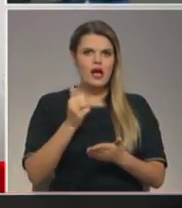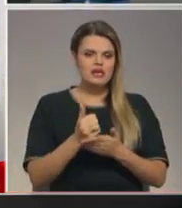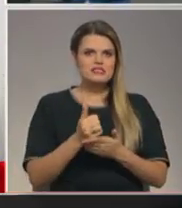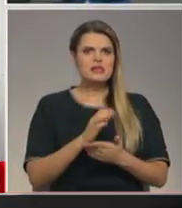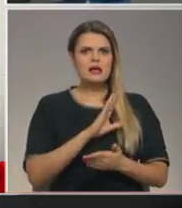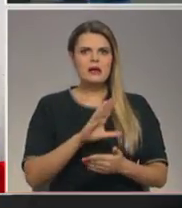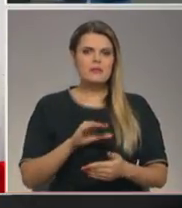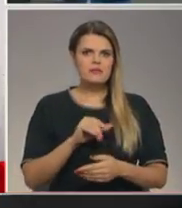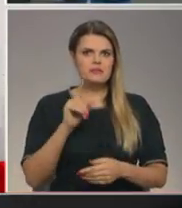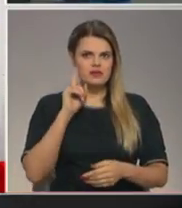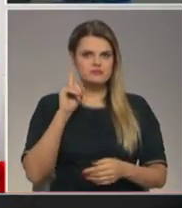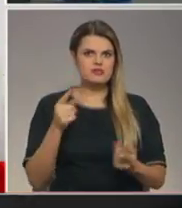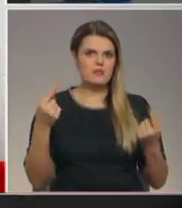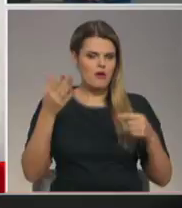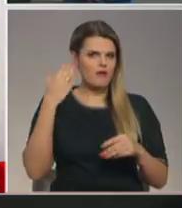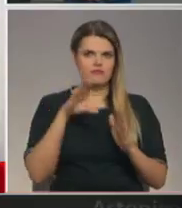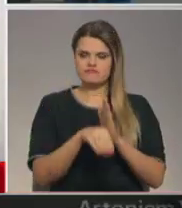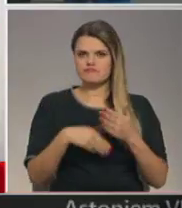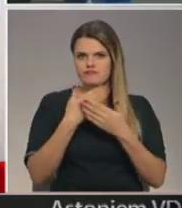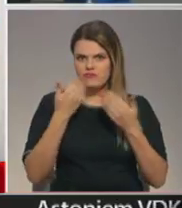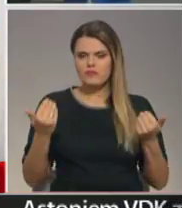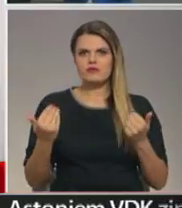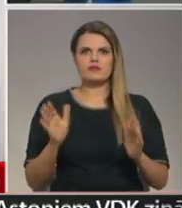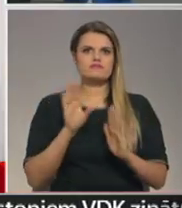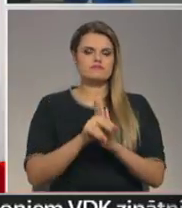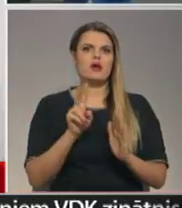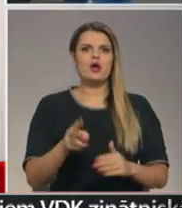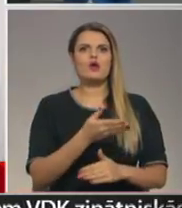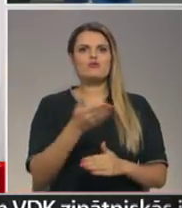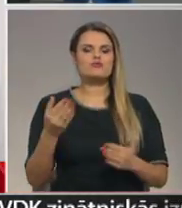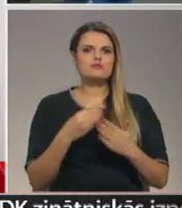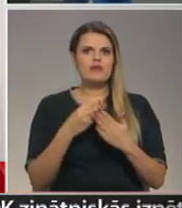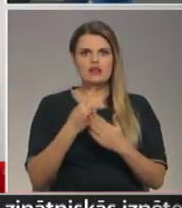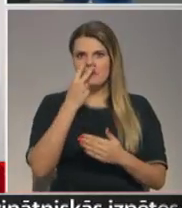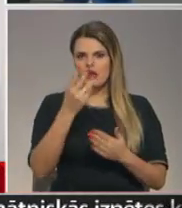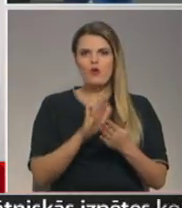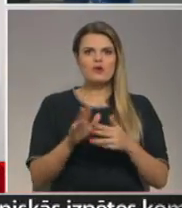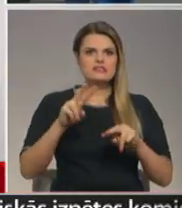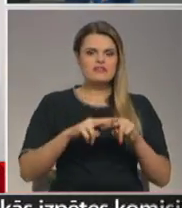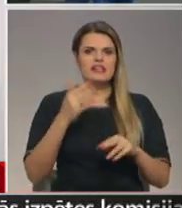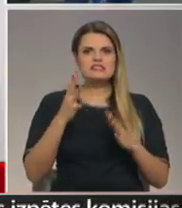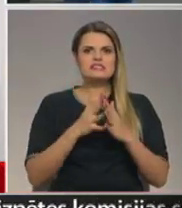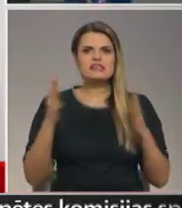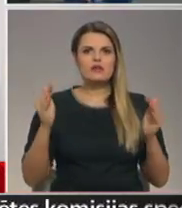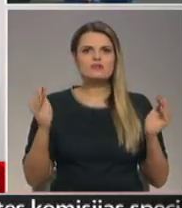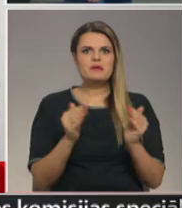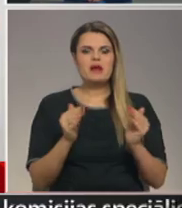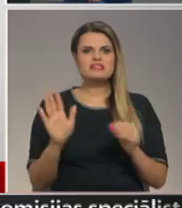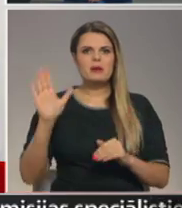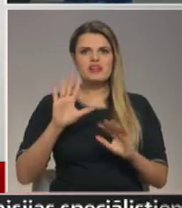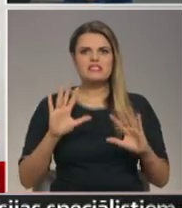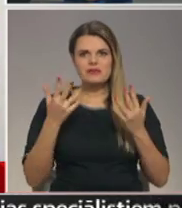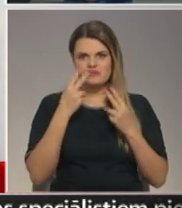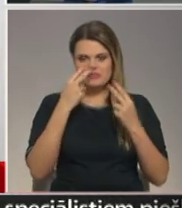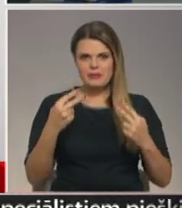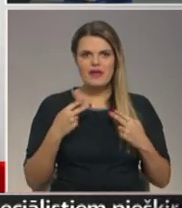pēc zināma laika, kādu laiku mēs tur neesam bijuši. Kā jūsu vērtējumā redzot uz vietas, cik daudz mazajām valstīm vispār izdodas